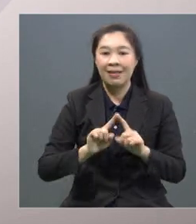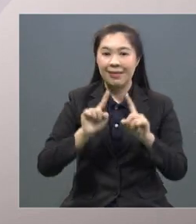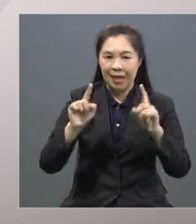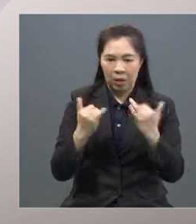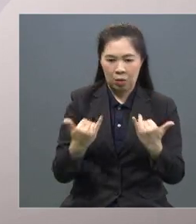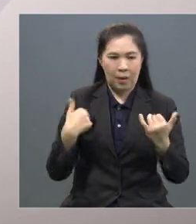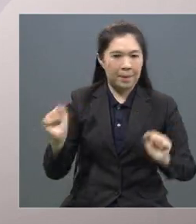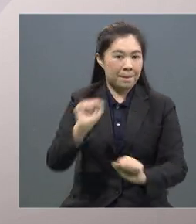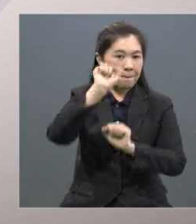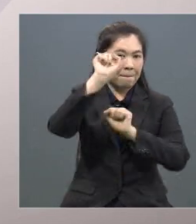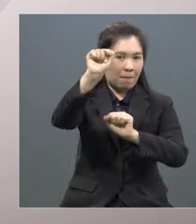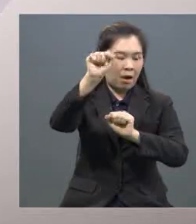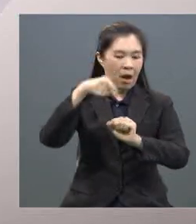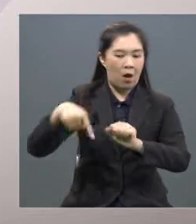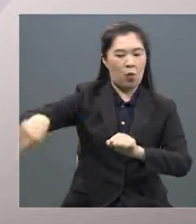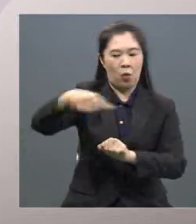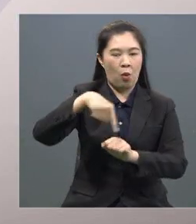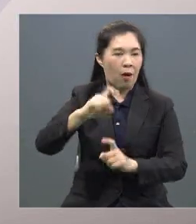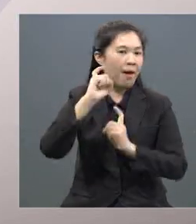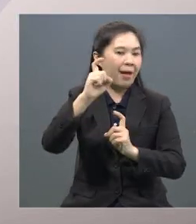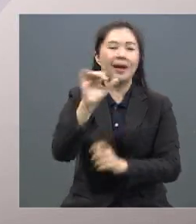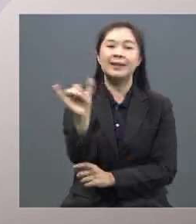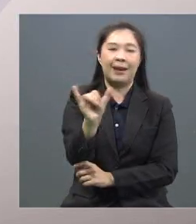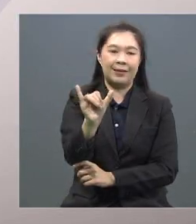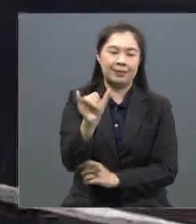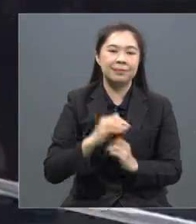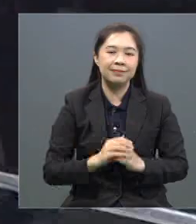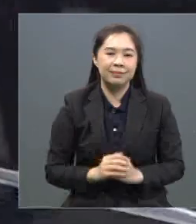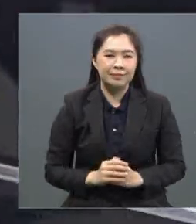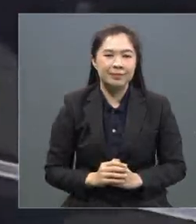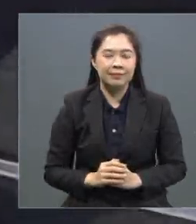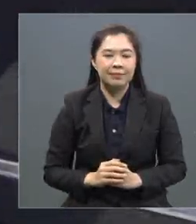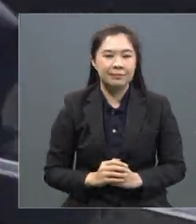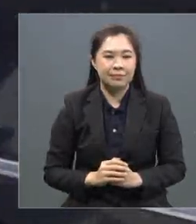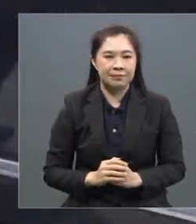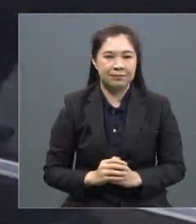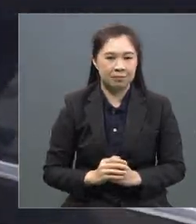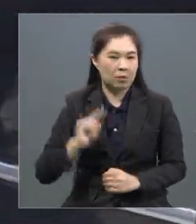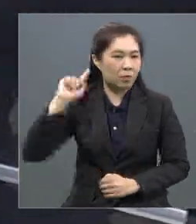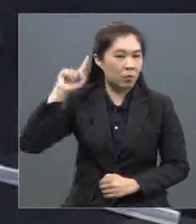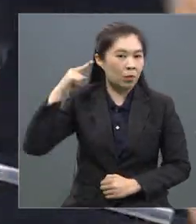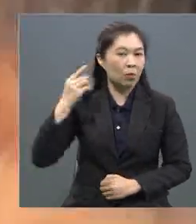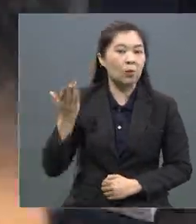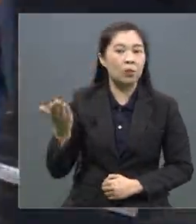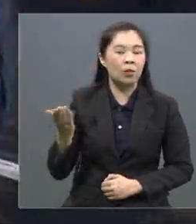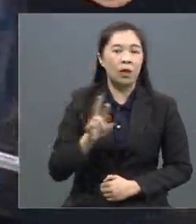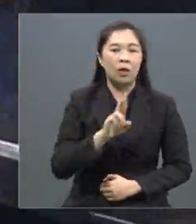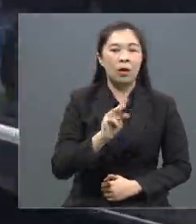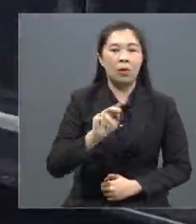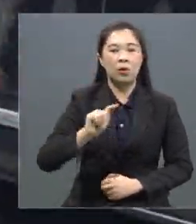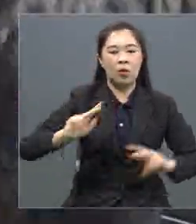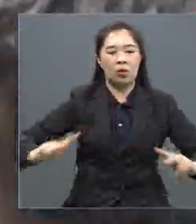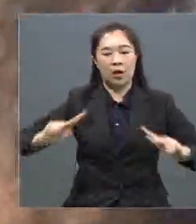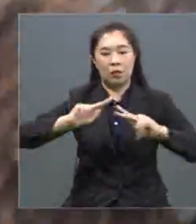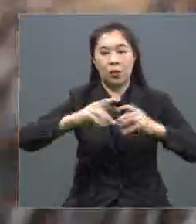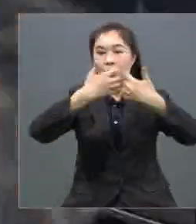การประกาศให้เป็นพื้นที่เขตภัยพิบัติแต่อย่างใดครับเรื่องนี้นางสาวพิมพภัทราวิชัยกุลรัฐมนตรีว่าการกระทรวง